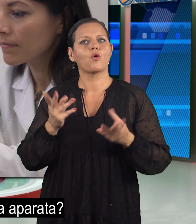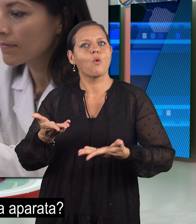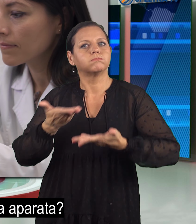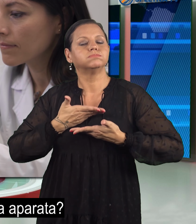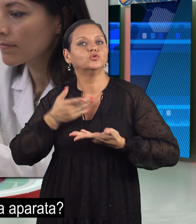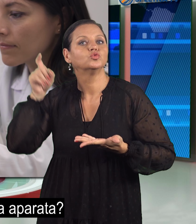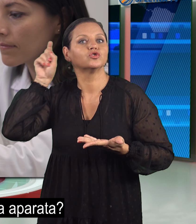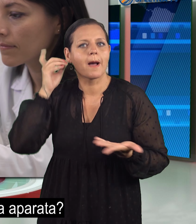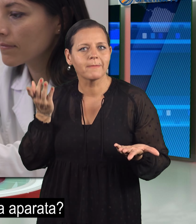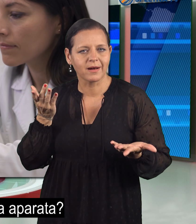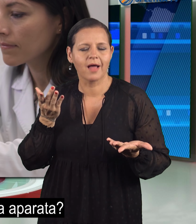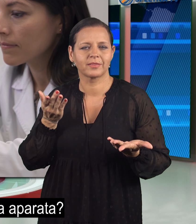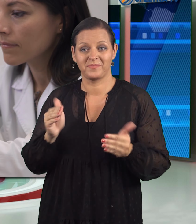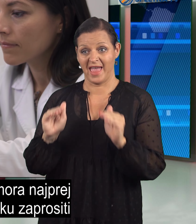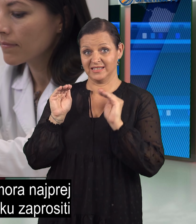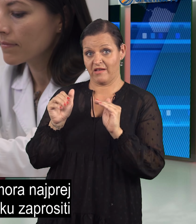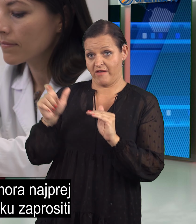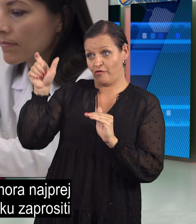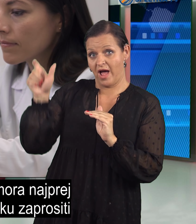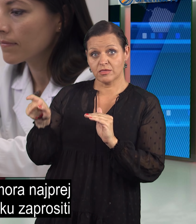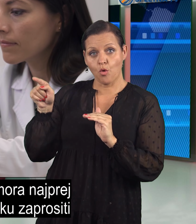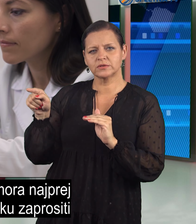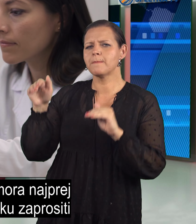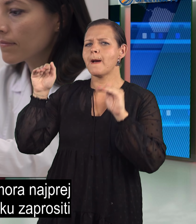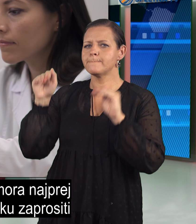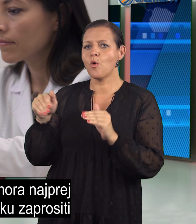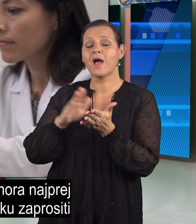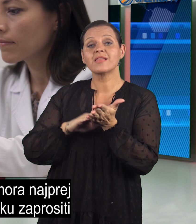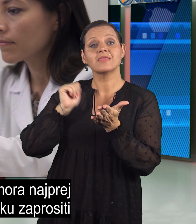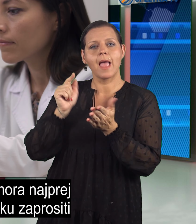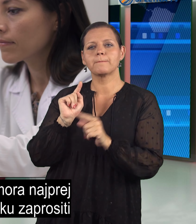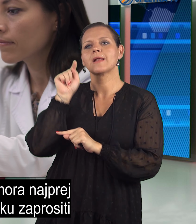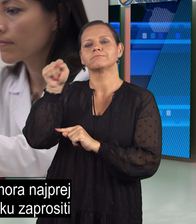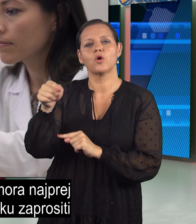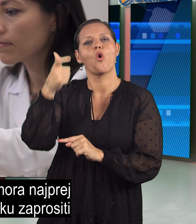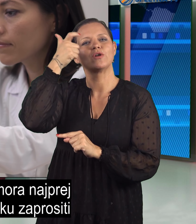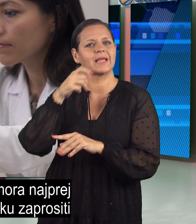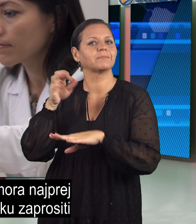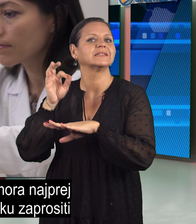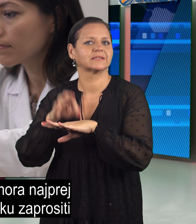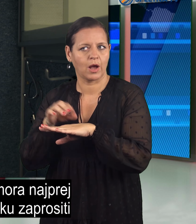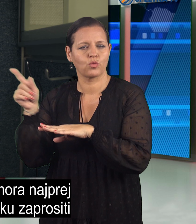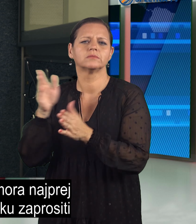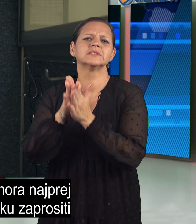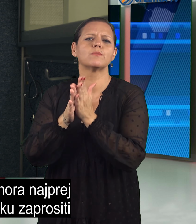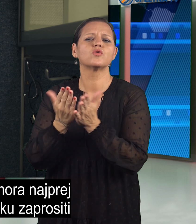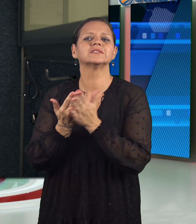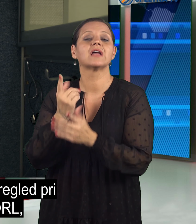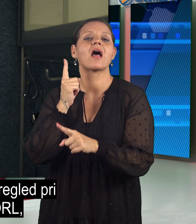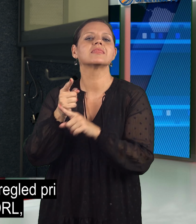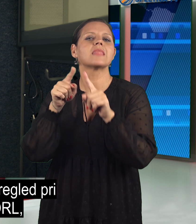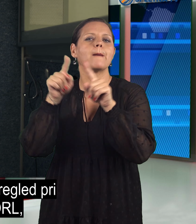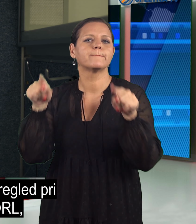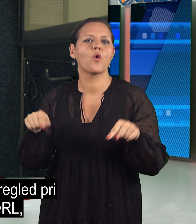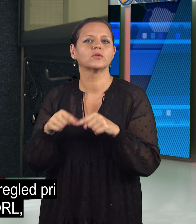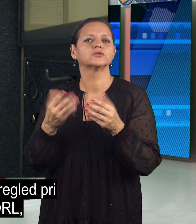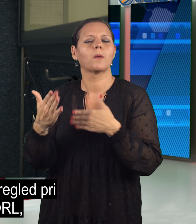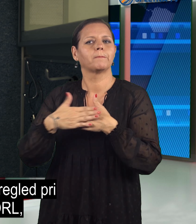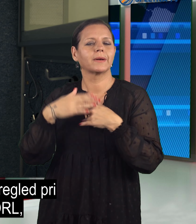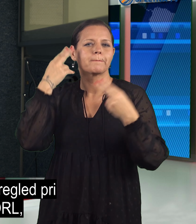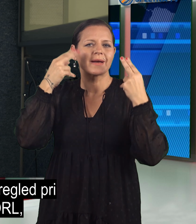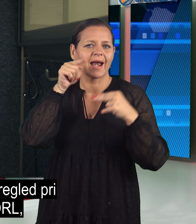In kako do slušnega aparata? Zavarovana oseba mora najprej pri osebnem zdravniku zaprositi za napotnico za pregled